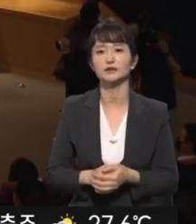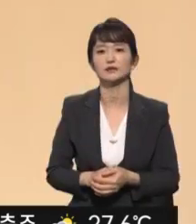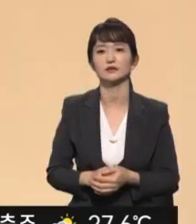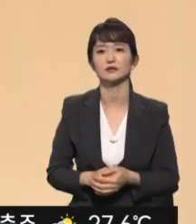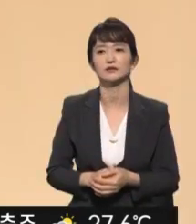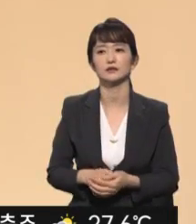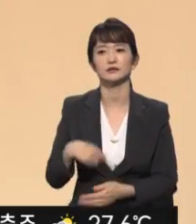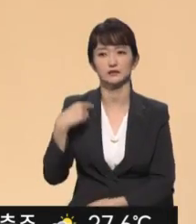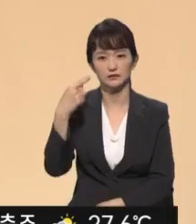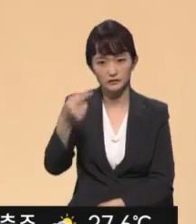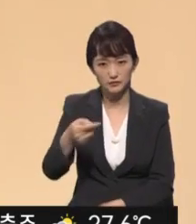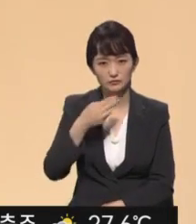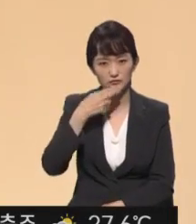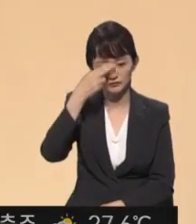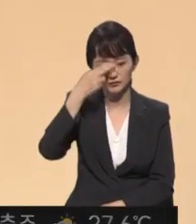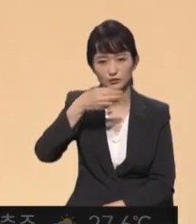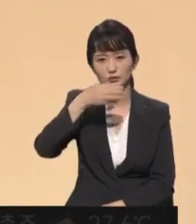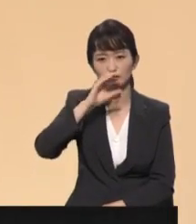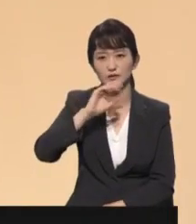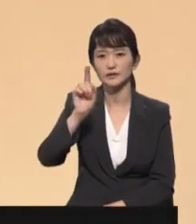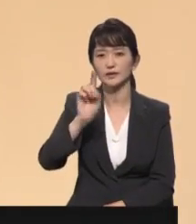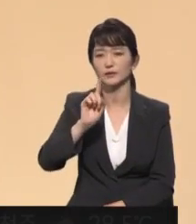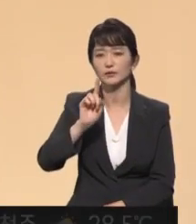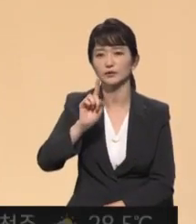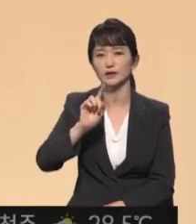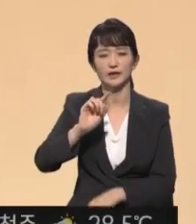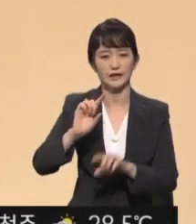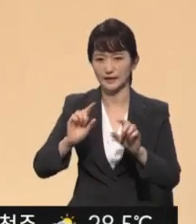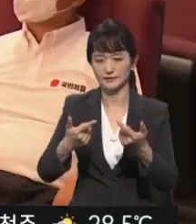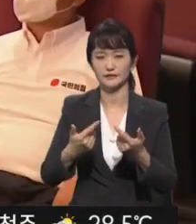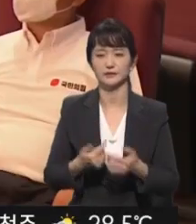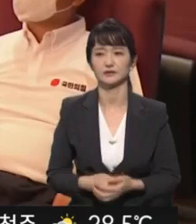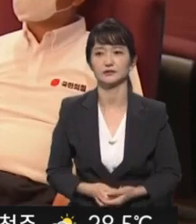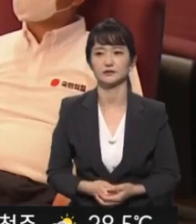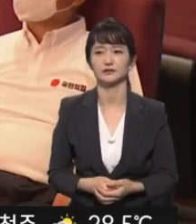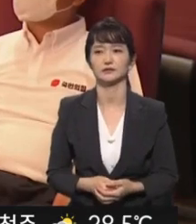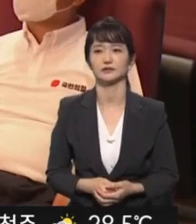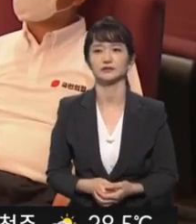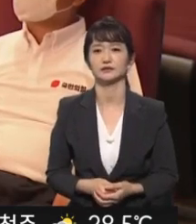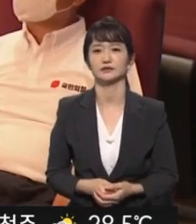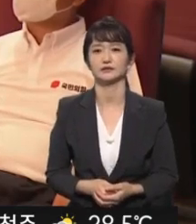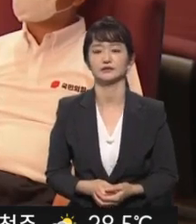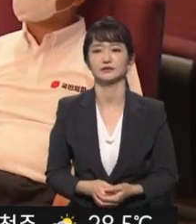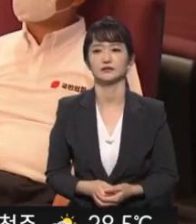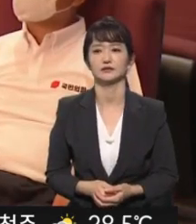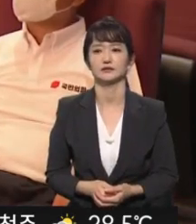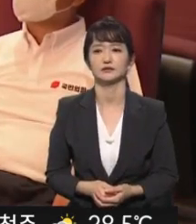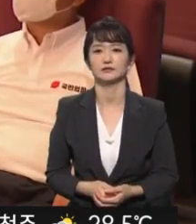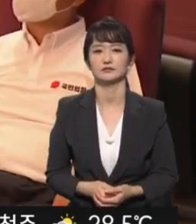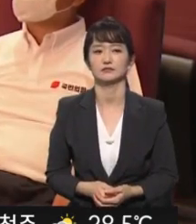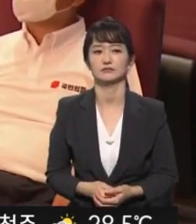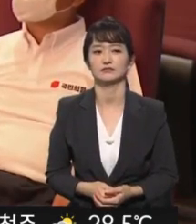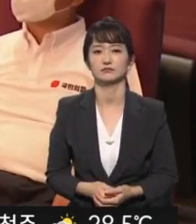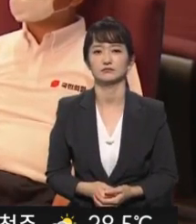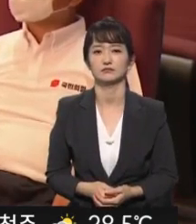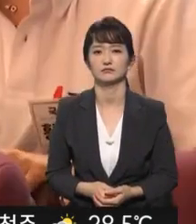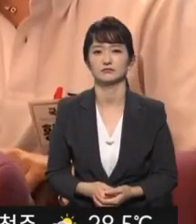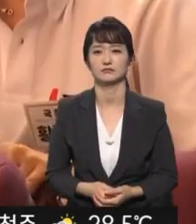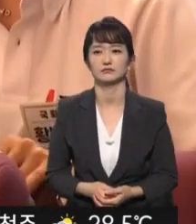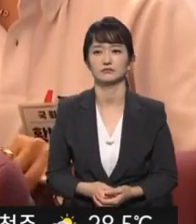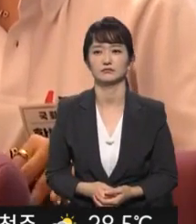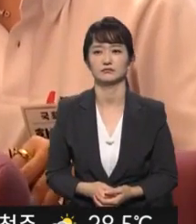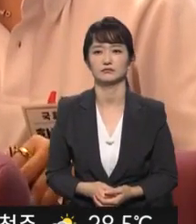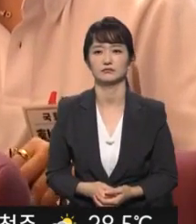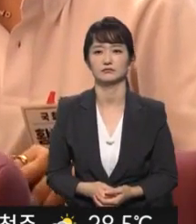하시고 뭐 이런 모습이 그저 찍으러 가는 살아요 상황의 다른 겁니다 술은 아니었어요 어쨌거나 저쨌거나 그래도 그 상해 는 술병이 보이긴